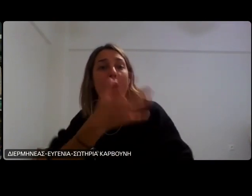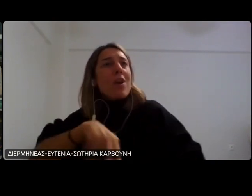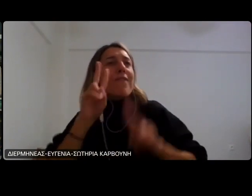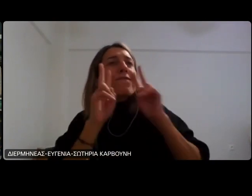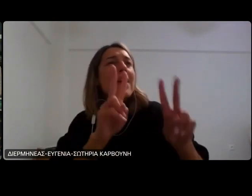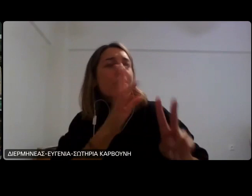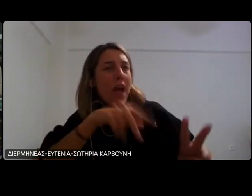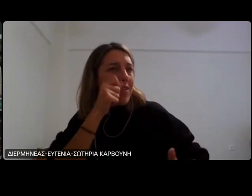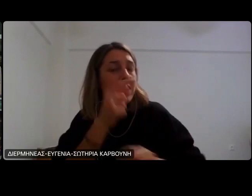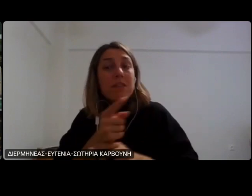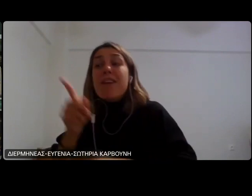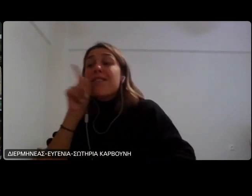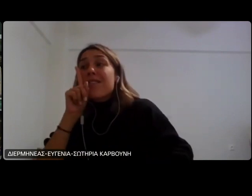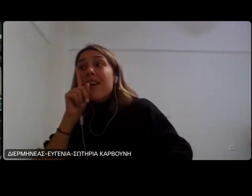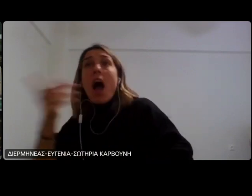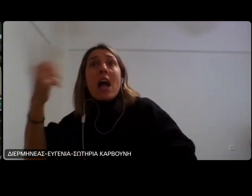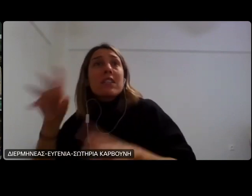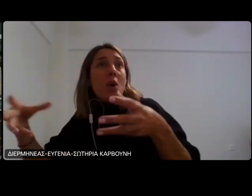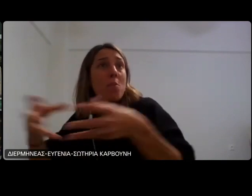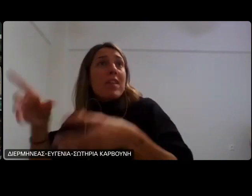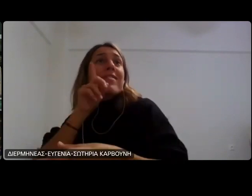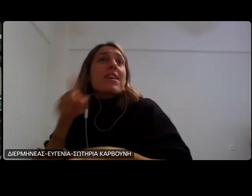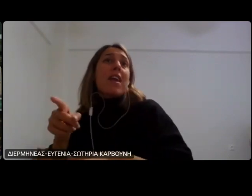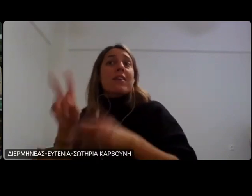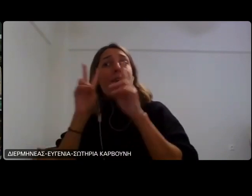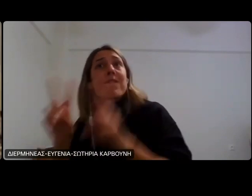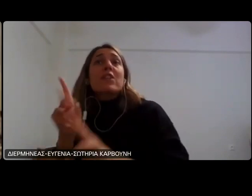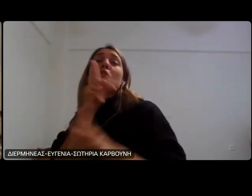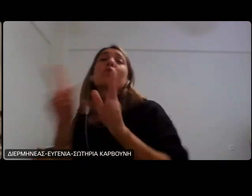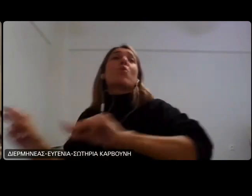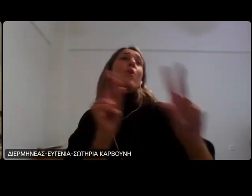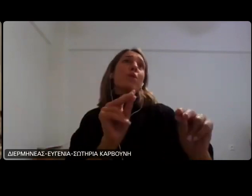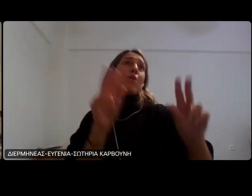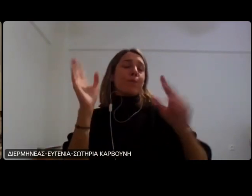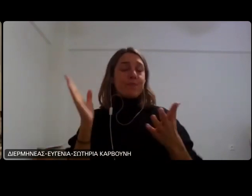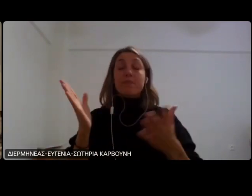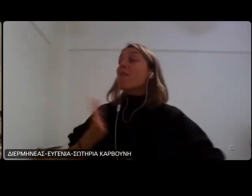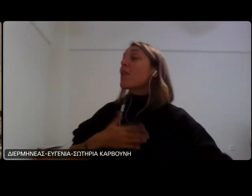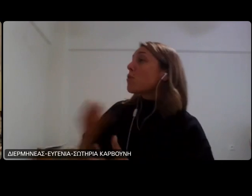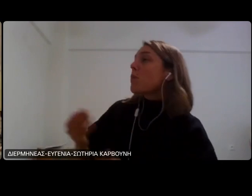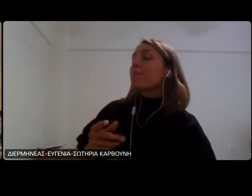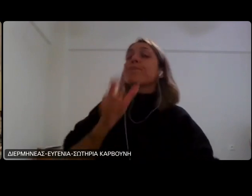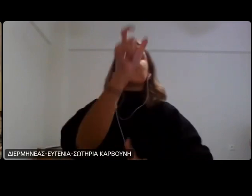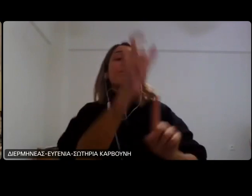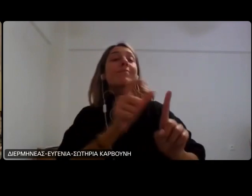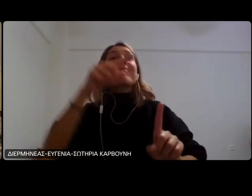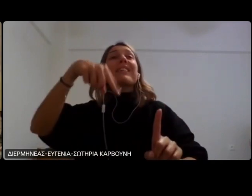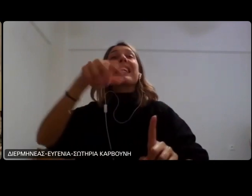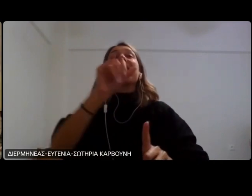υπεξούσεις ομάδες, όπως είναι οι γυναίκες. Ευχαριστώ πολύ. Ωραία. Κύριε Σιά μας, ευχαριστούμε.